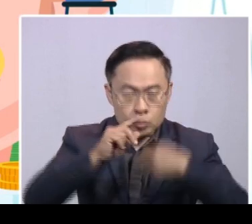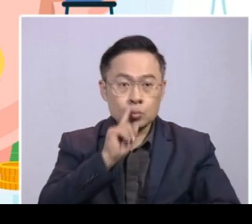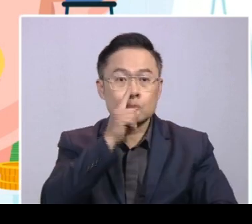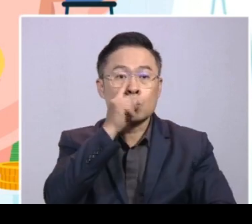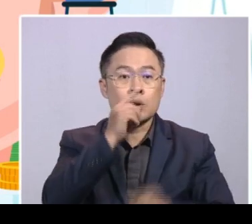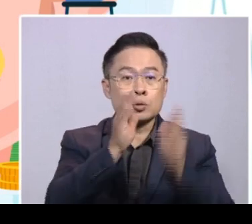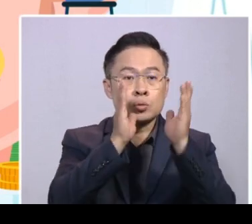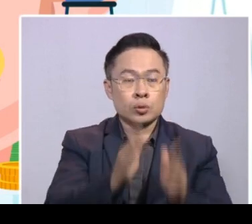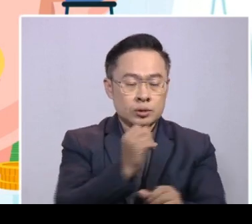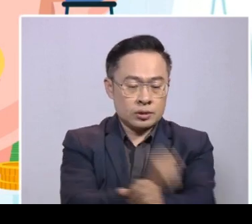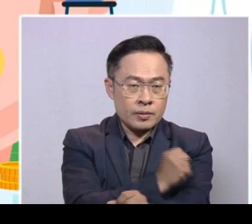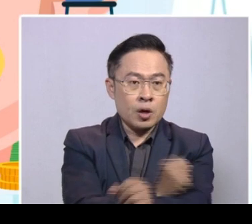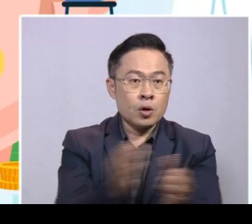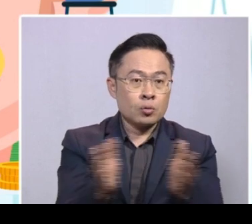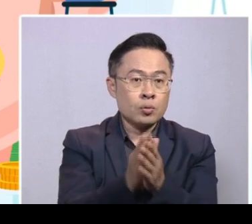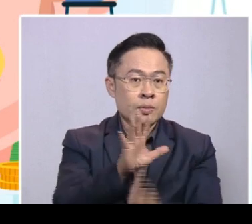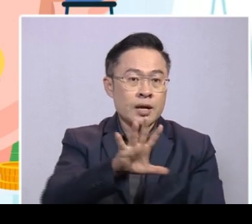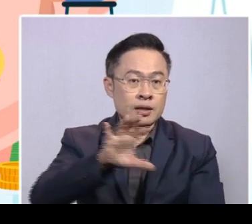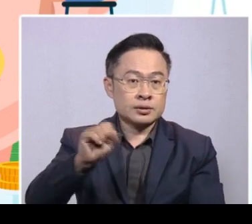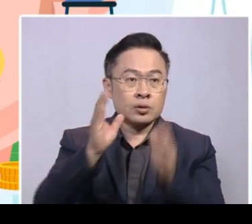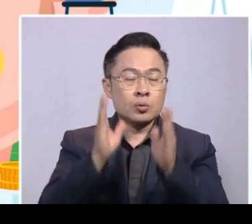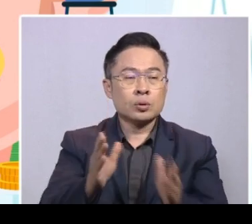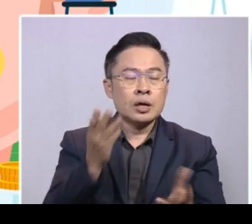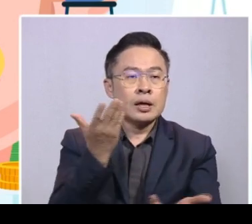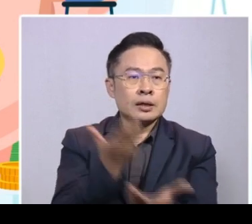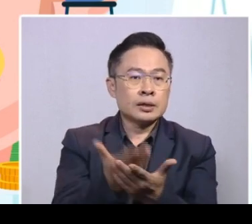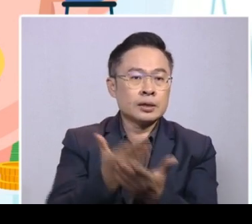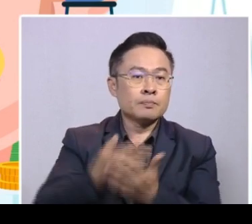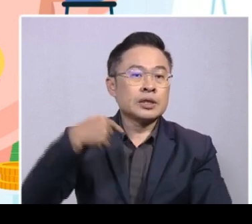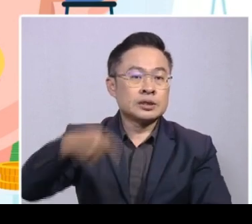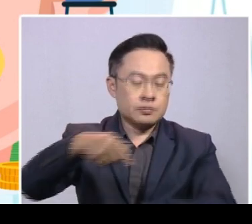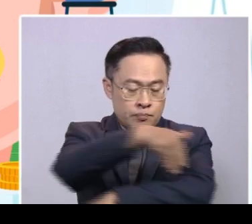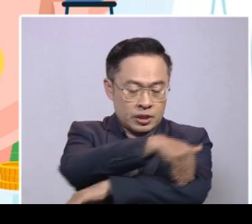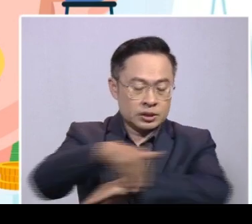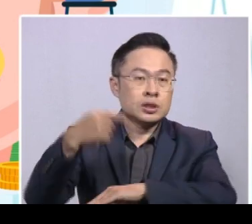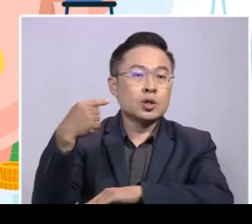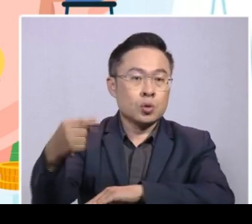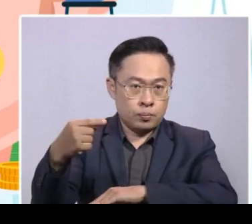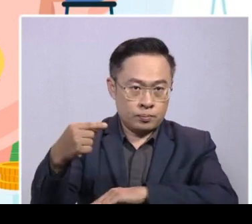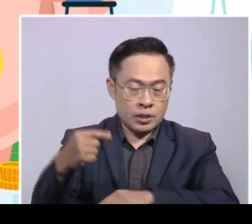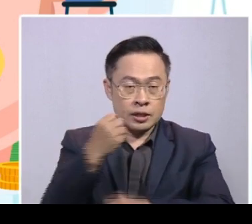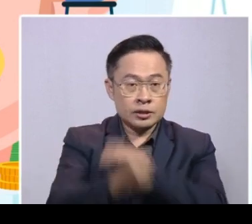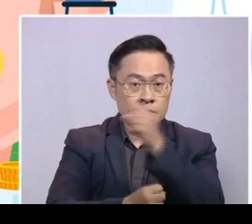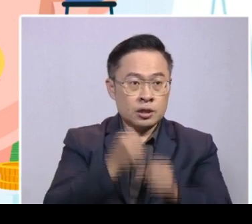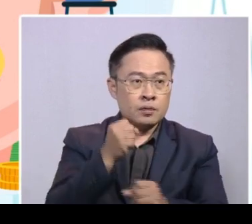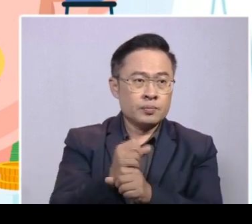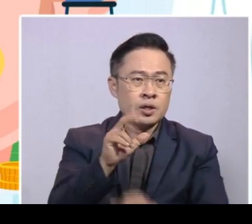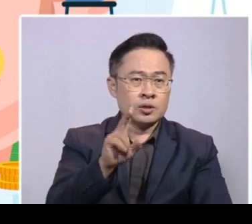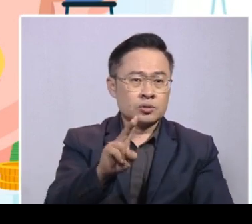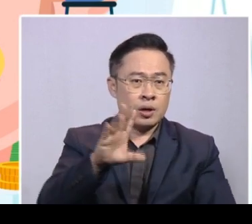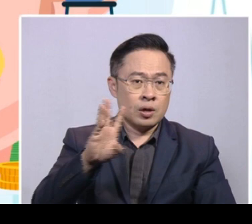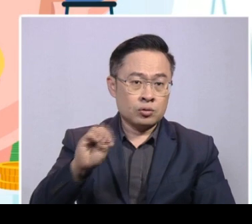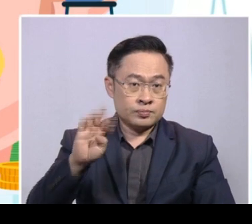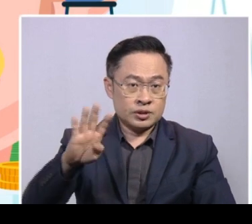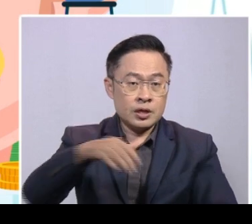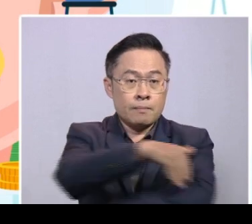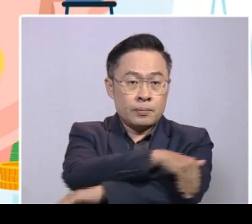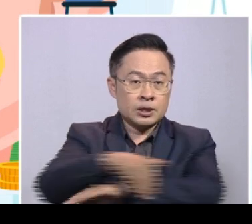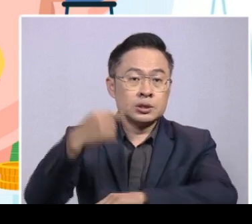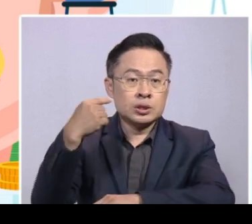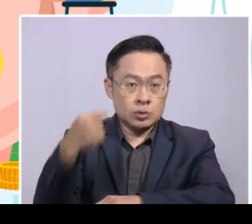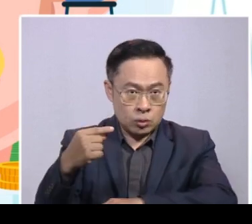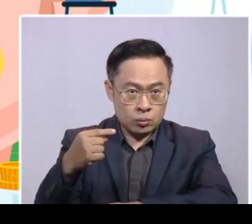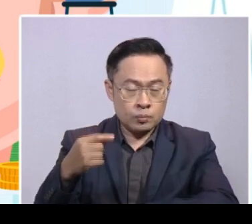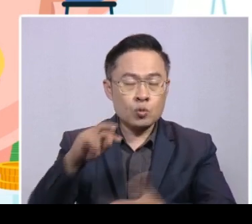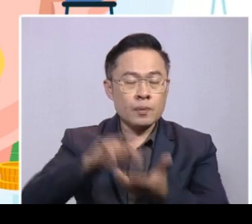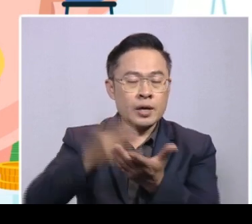ลายก็เลยทำให้มีรายจ่ายมากกวารายรับถ้าไม่ทำเช่นนั้น เสรษฐกิจะไปต่อไม่ได้แล้วผู้ปการต